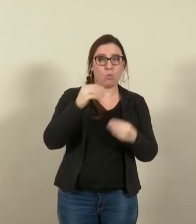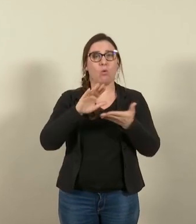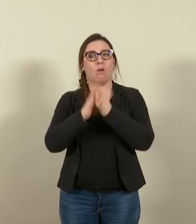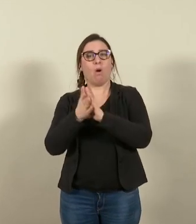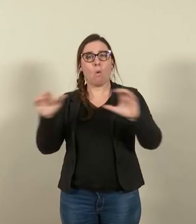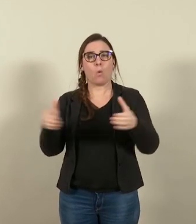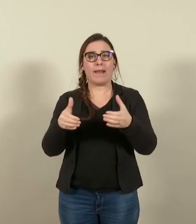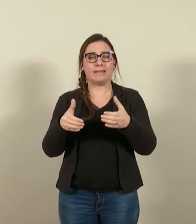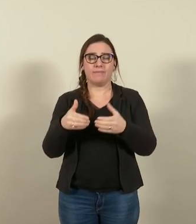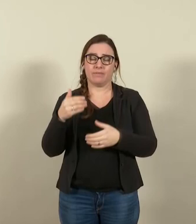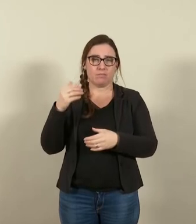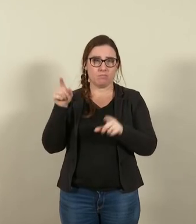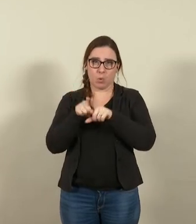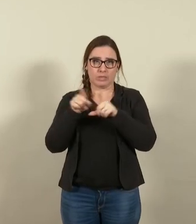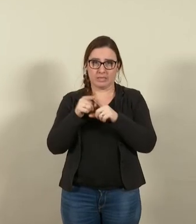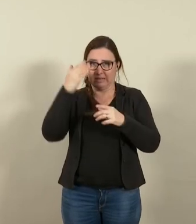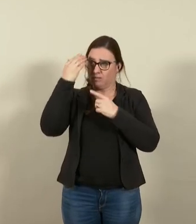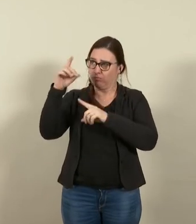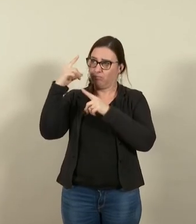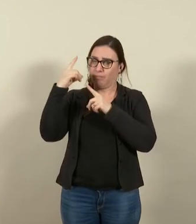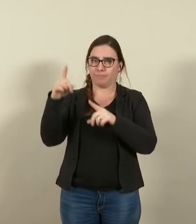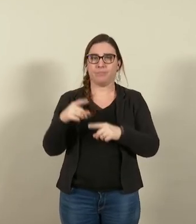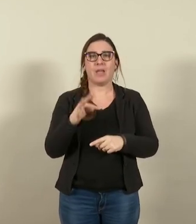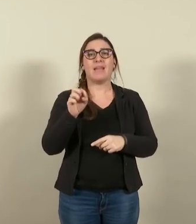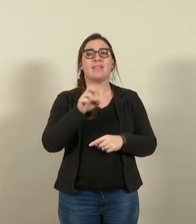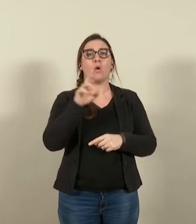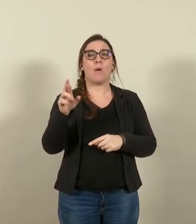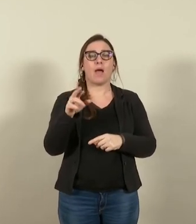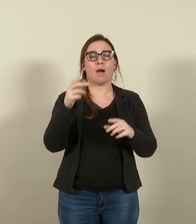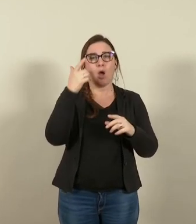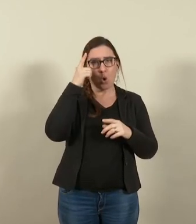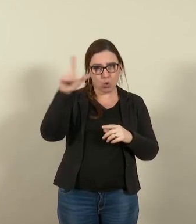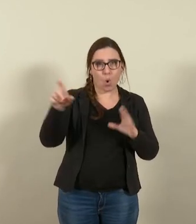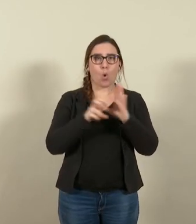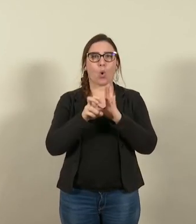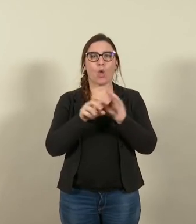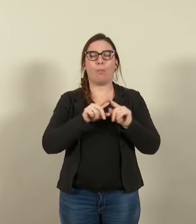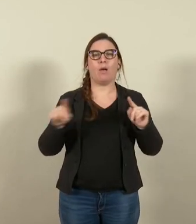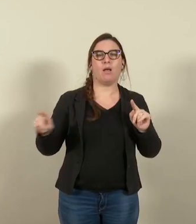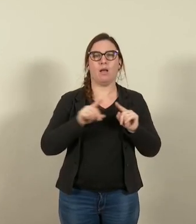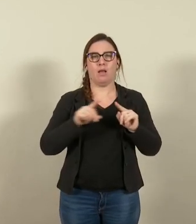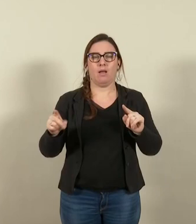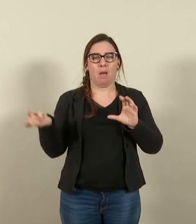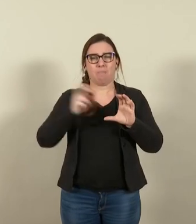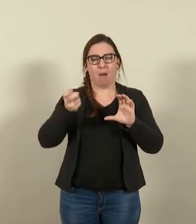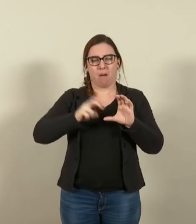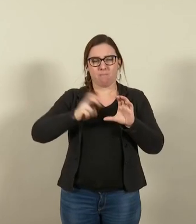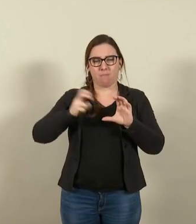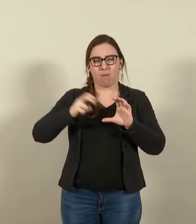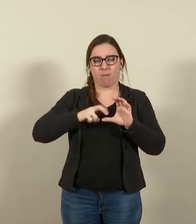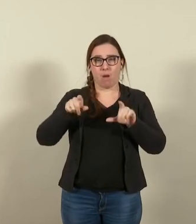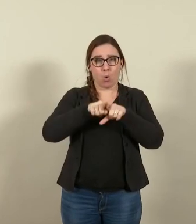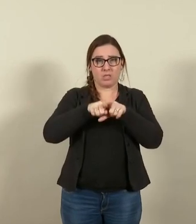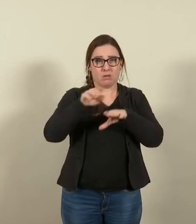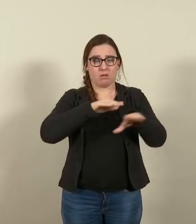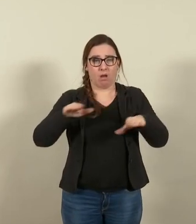se font régulèement l'écho la ligne TR Lyon Grenoble qui convoie donc le plus de voyageurs concentre en parallèle